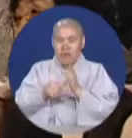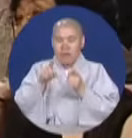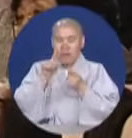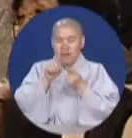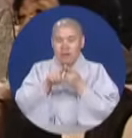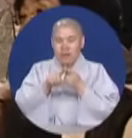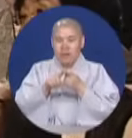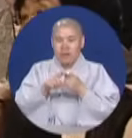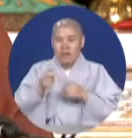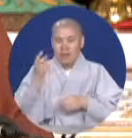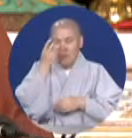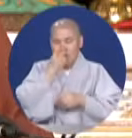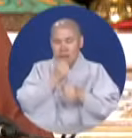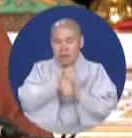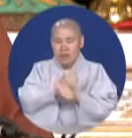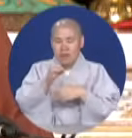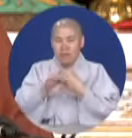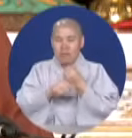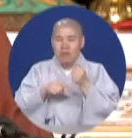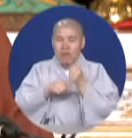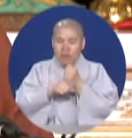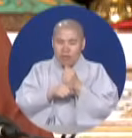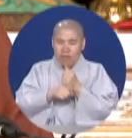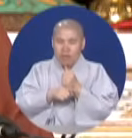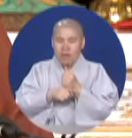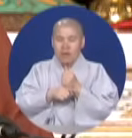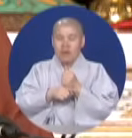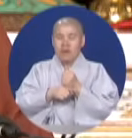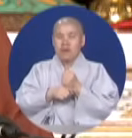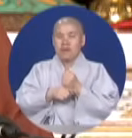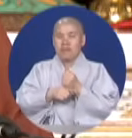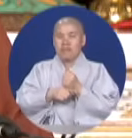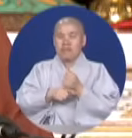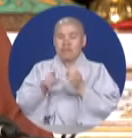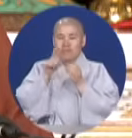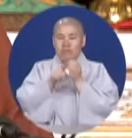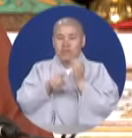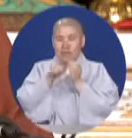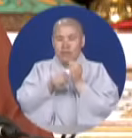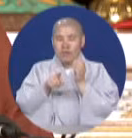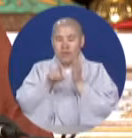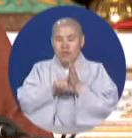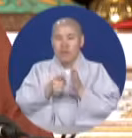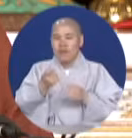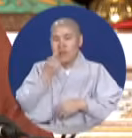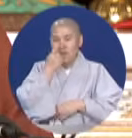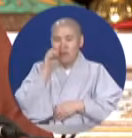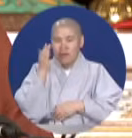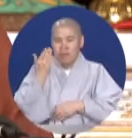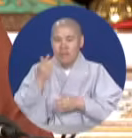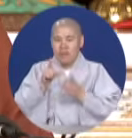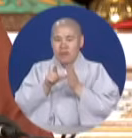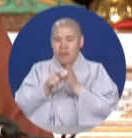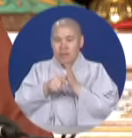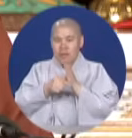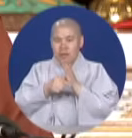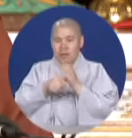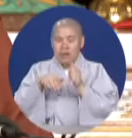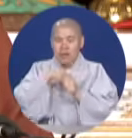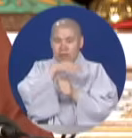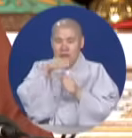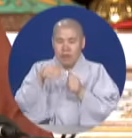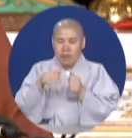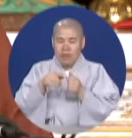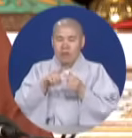과학불교학입니다. 이게 고려시대냐 신라시대냐 조선시대냐. 그래서 시대 배경과 문헌 검토를